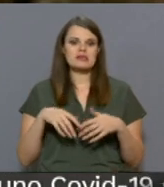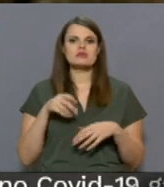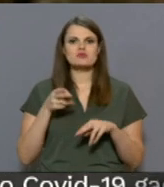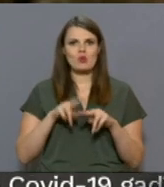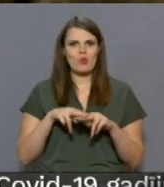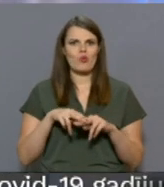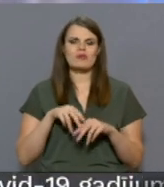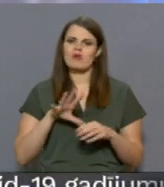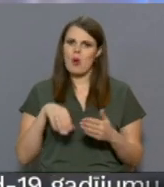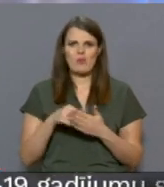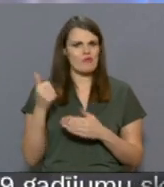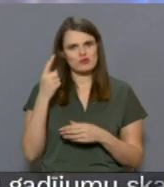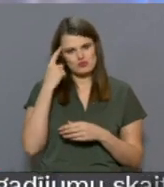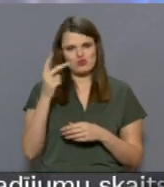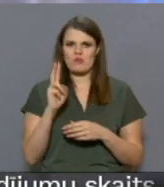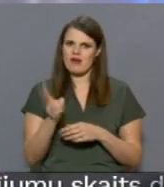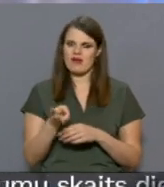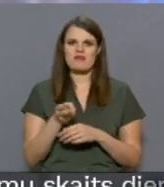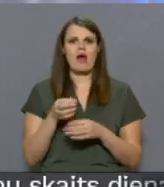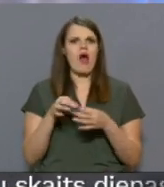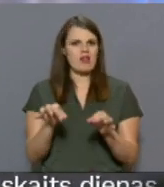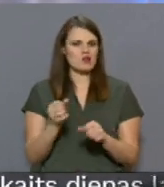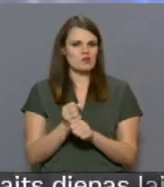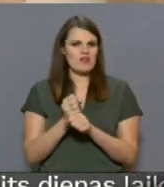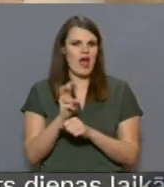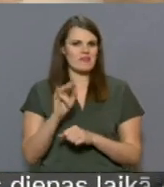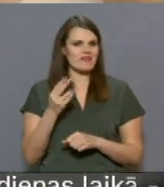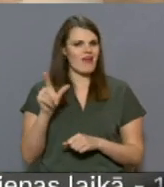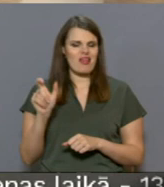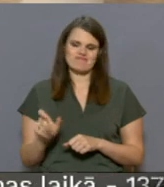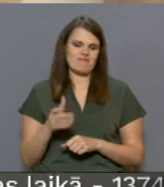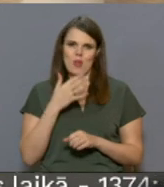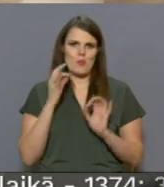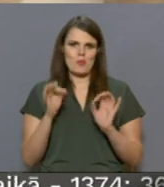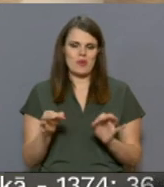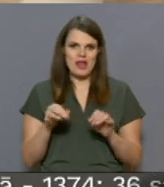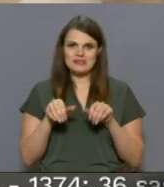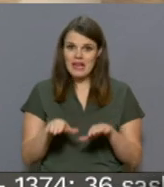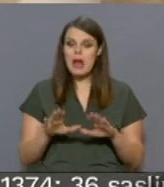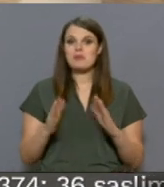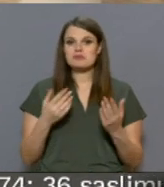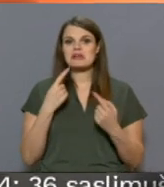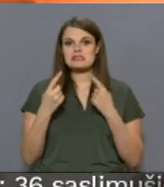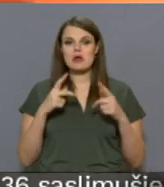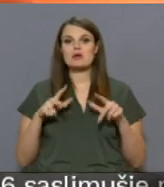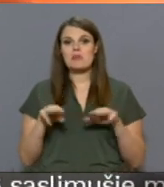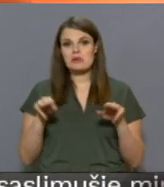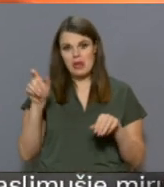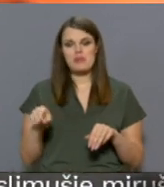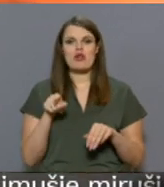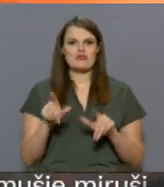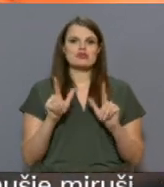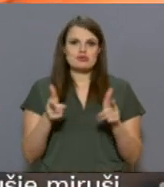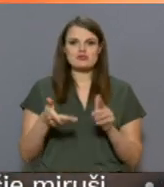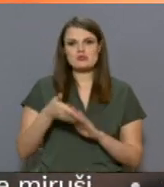no amata Ilzi Viņķeli un soli turpināt Viņķeles iesākto kursu. Tomēr sarunā ar premjeru Pavļuts piekritis uzlabot strīdus